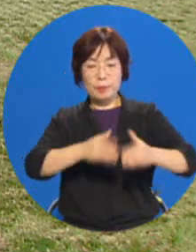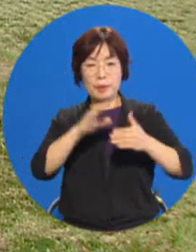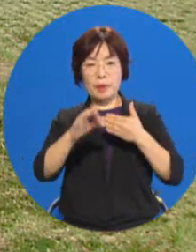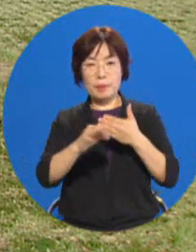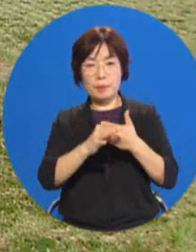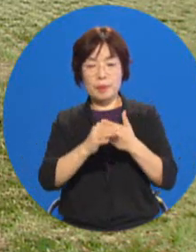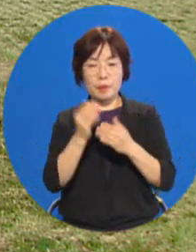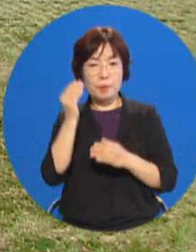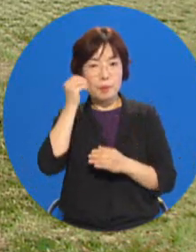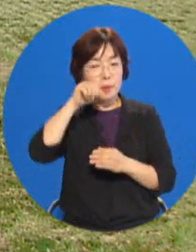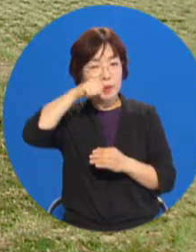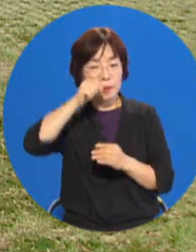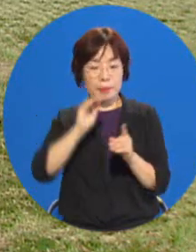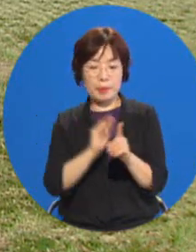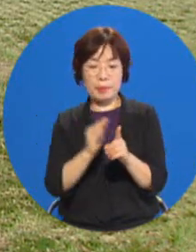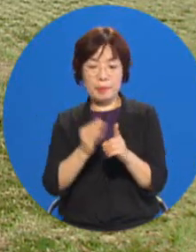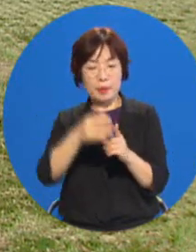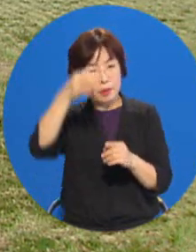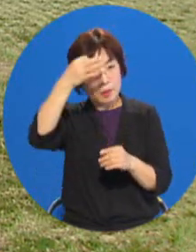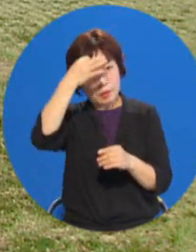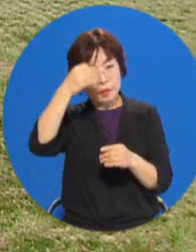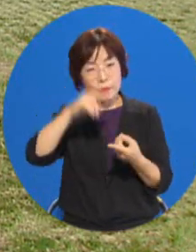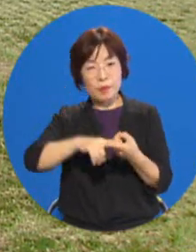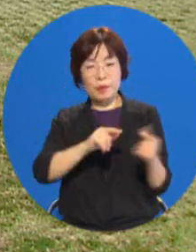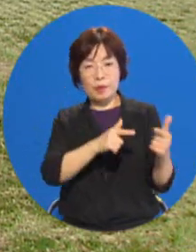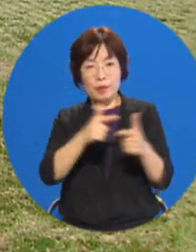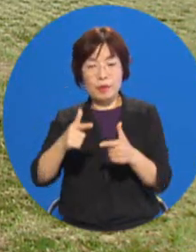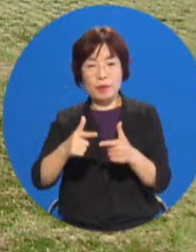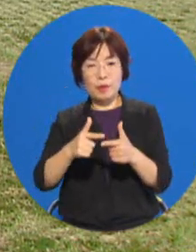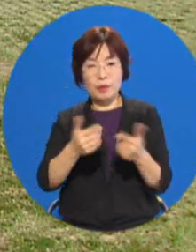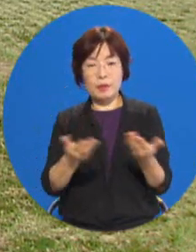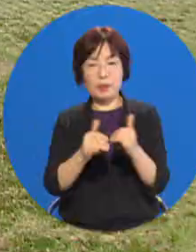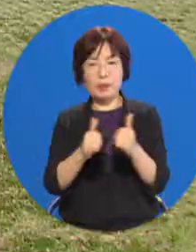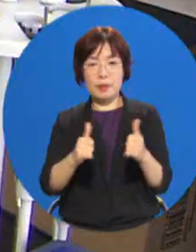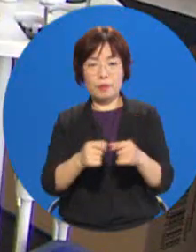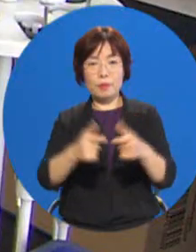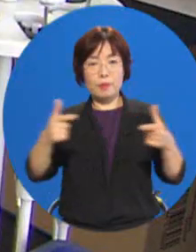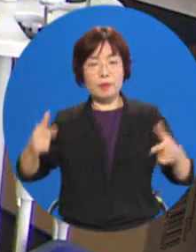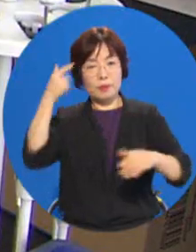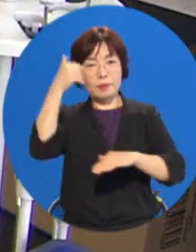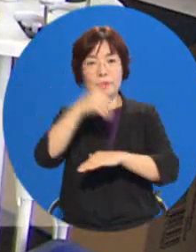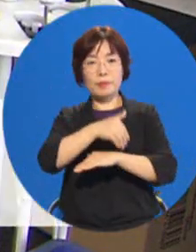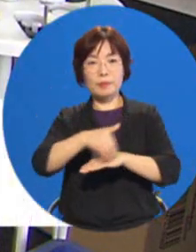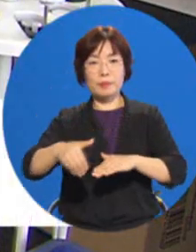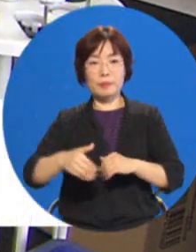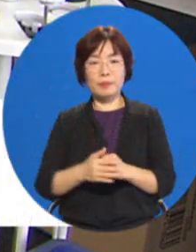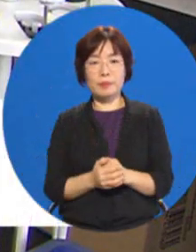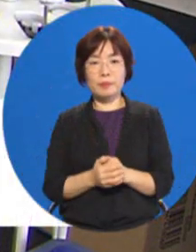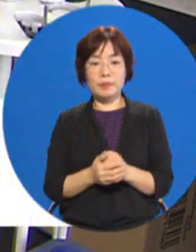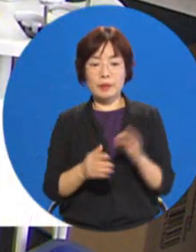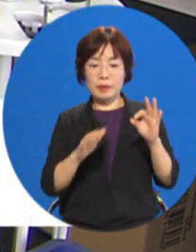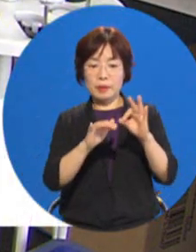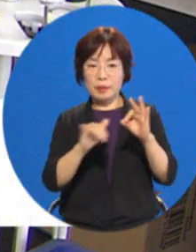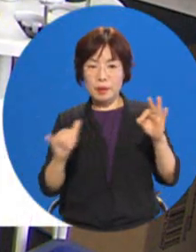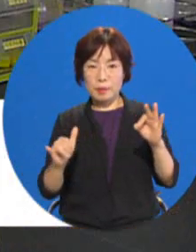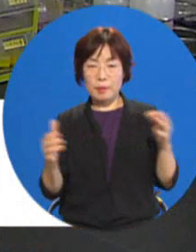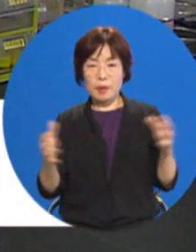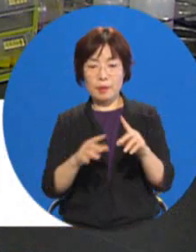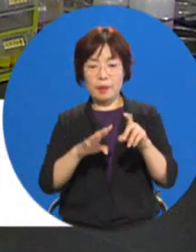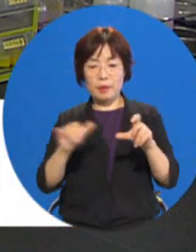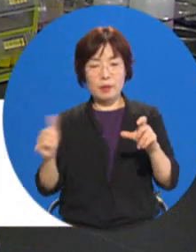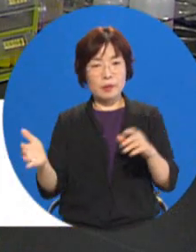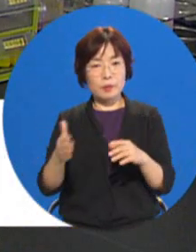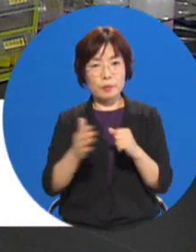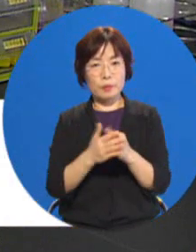마늘 연구 기능과 인력이 대폭 확대될 예정입니다. 연구직 10명을 포함해 15명